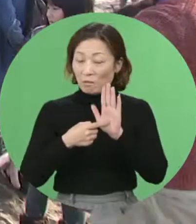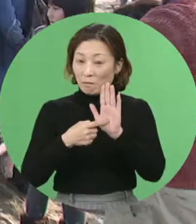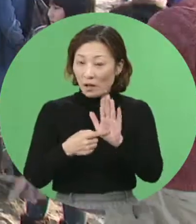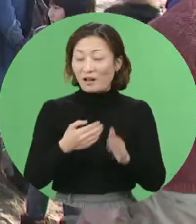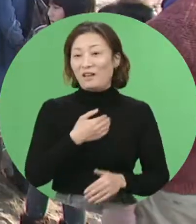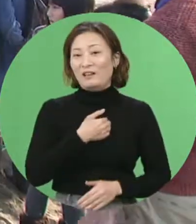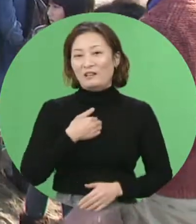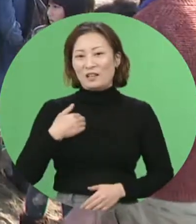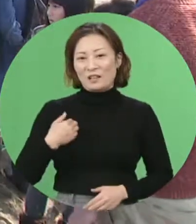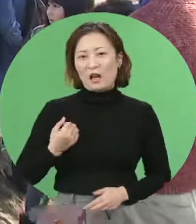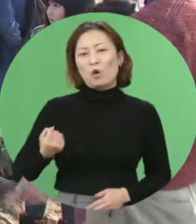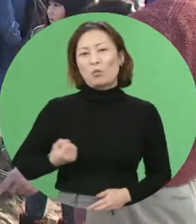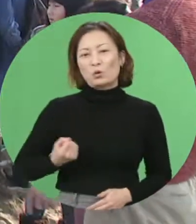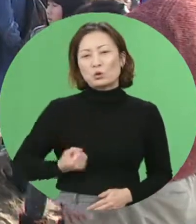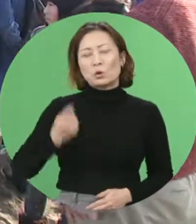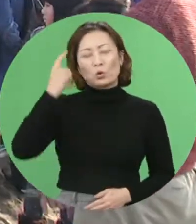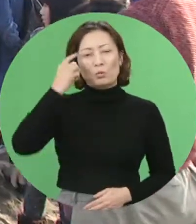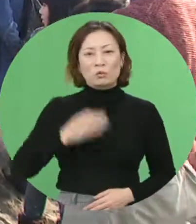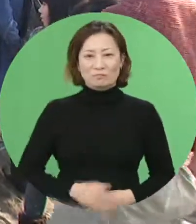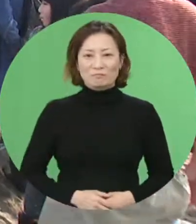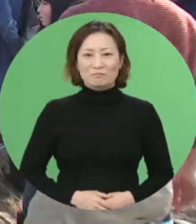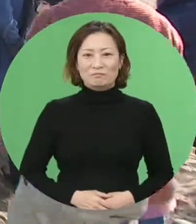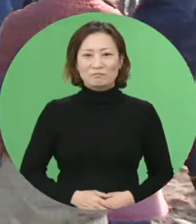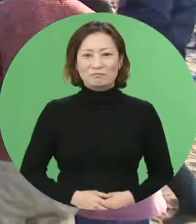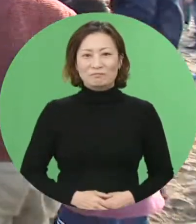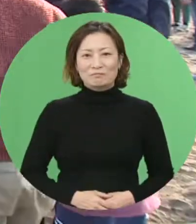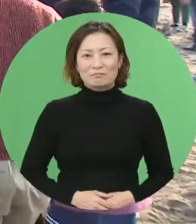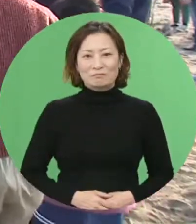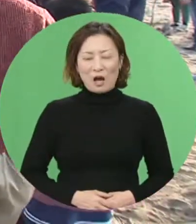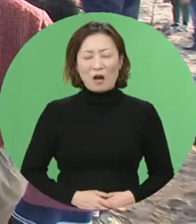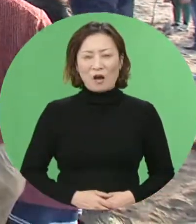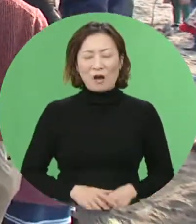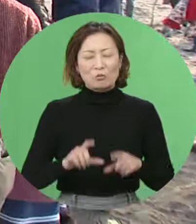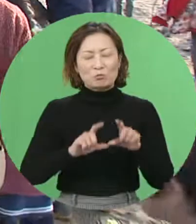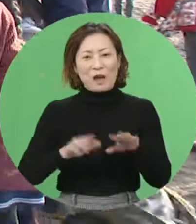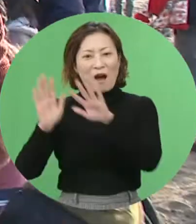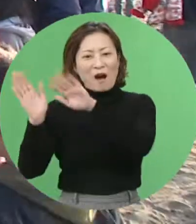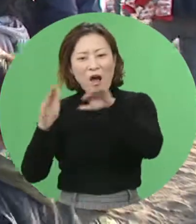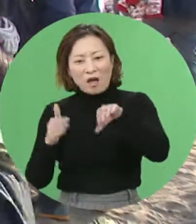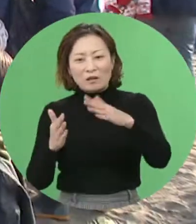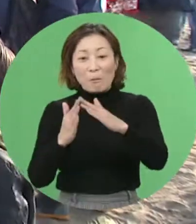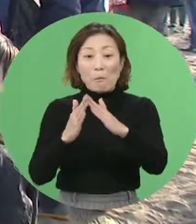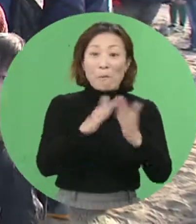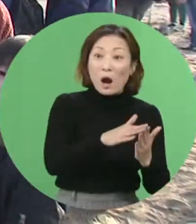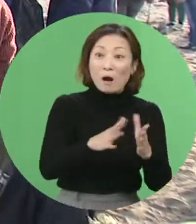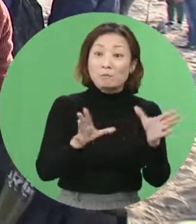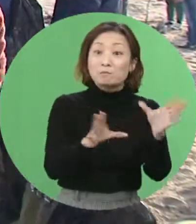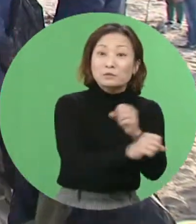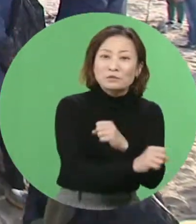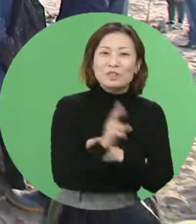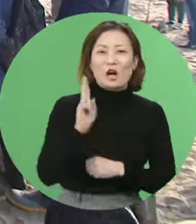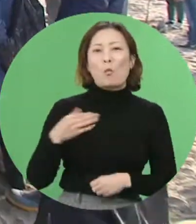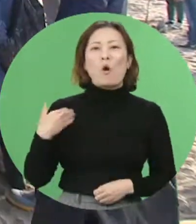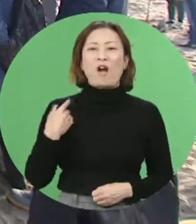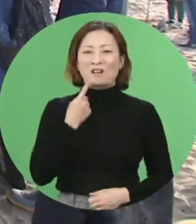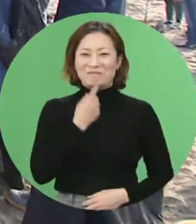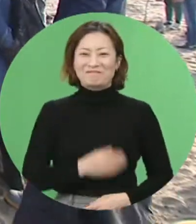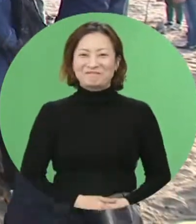まあ面白いなと思ってますけど、まあ普通に飛ばされてなくなるかもしれませんし